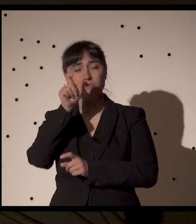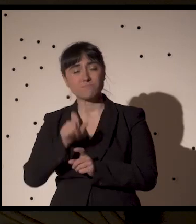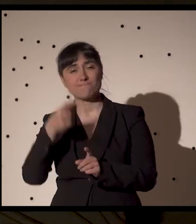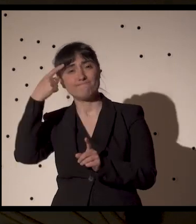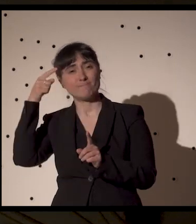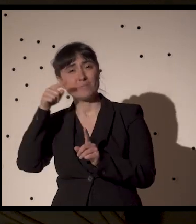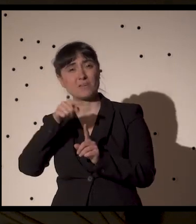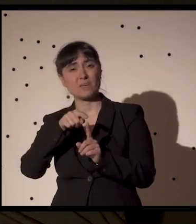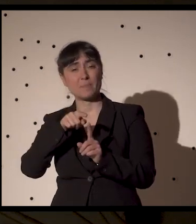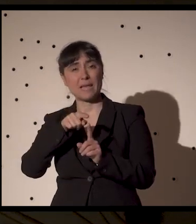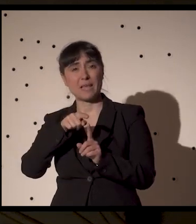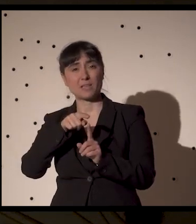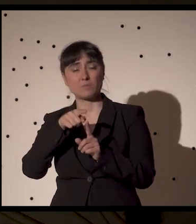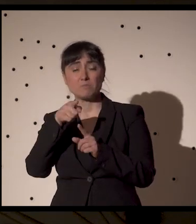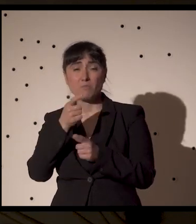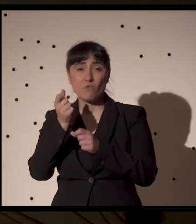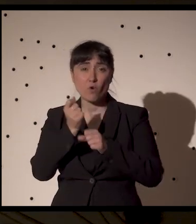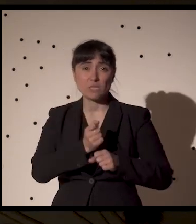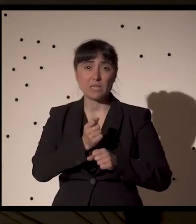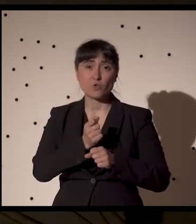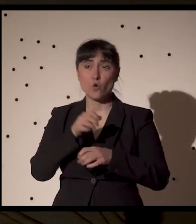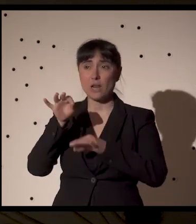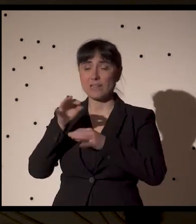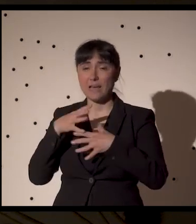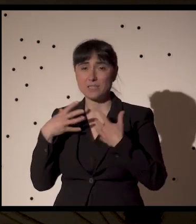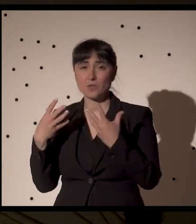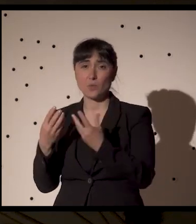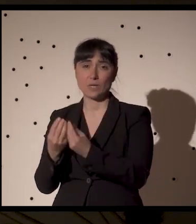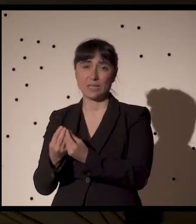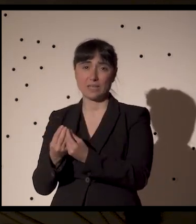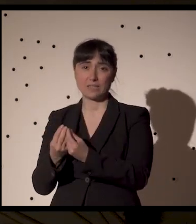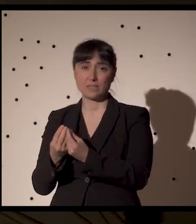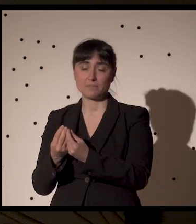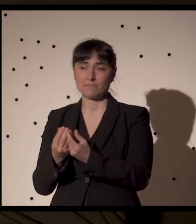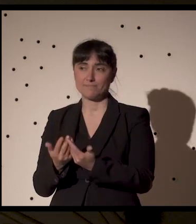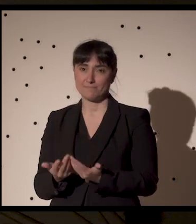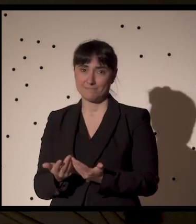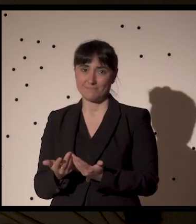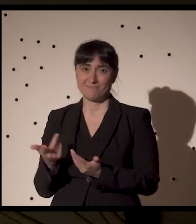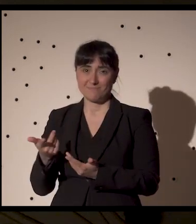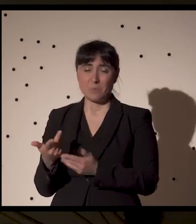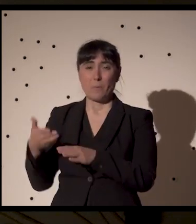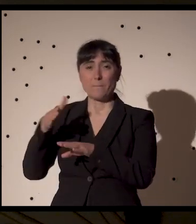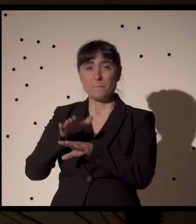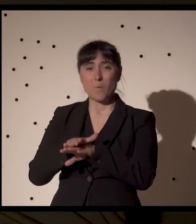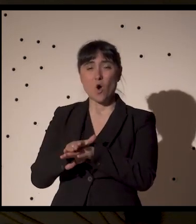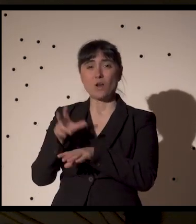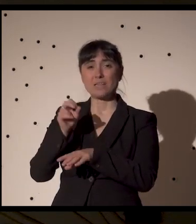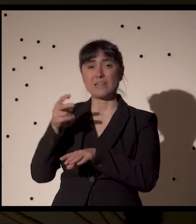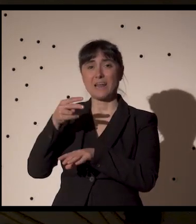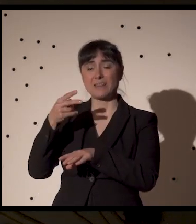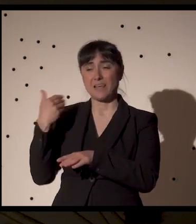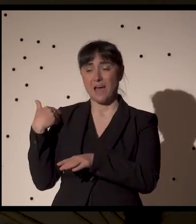di teatri uniti e ci sembrava doveroso ricordarlo nel trentennale della morte ancora